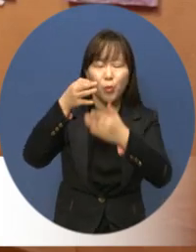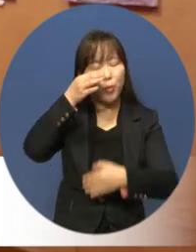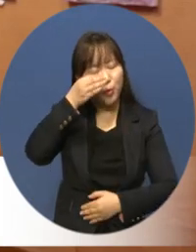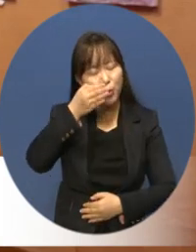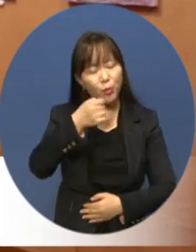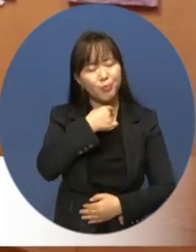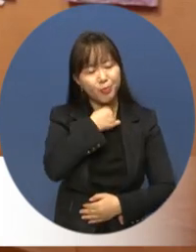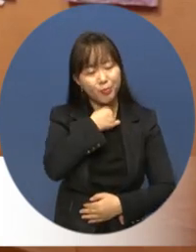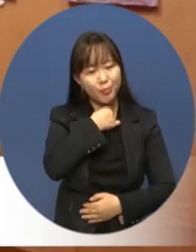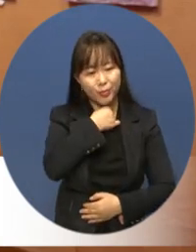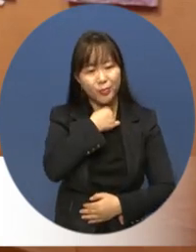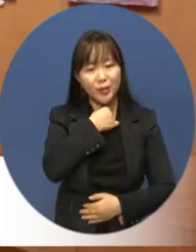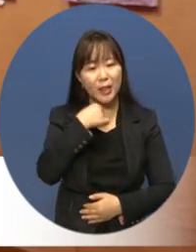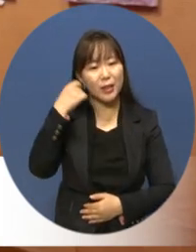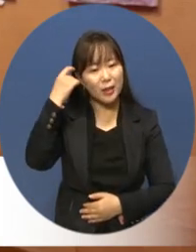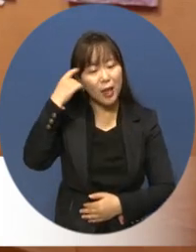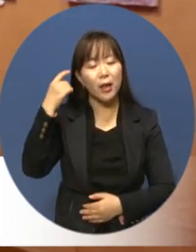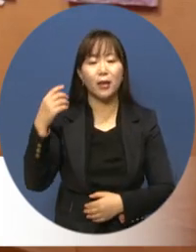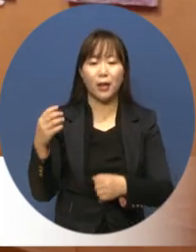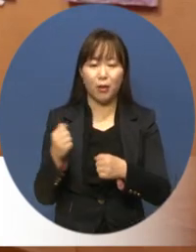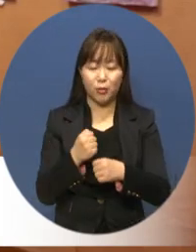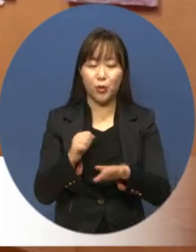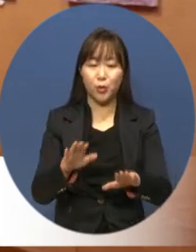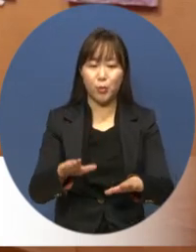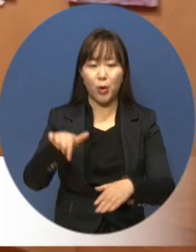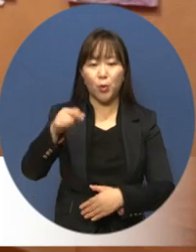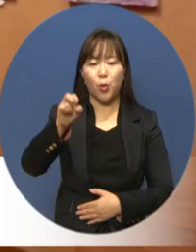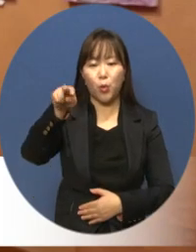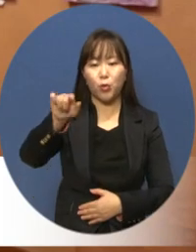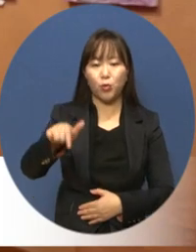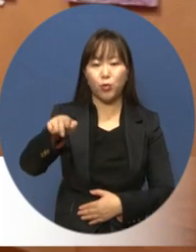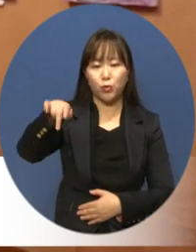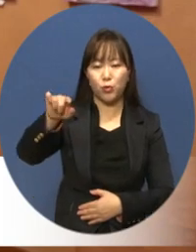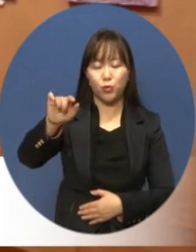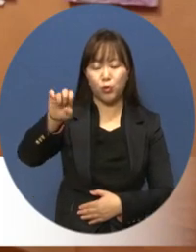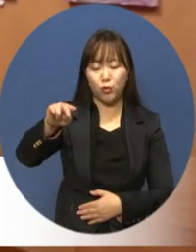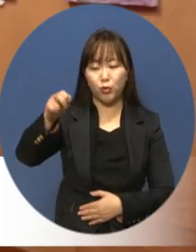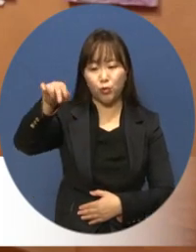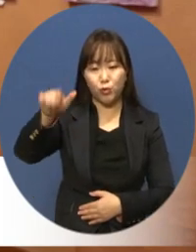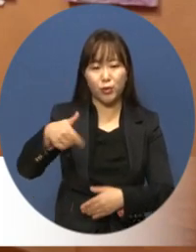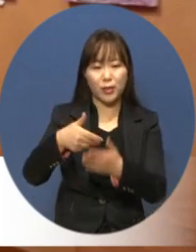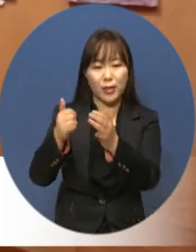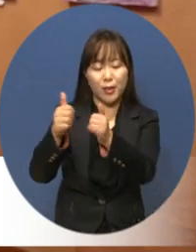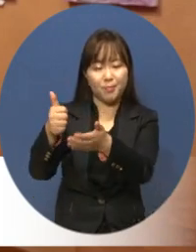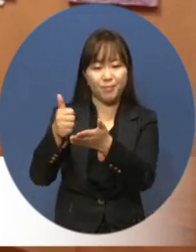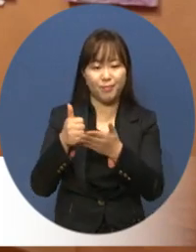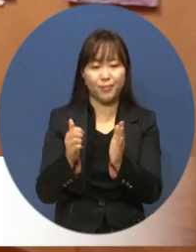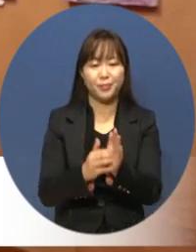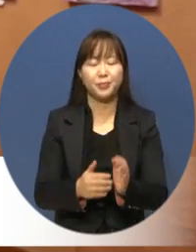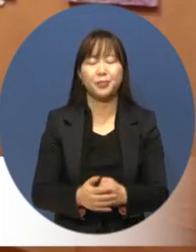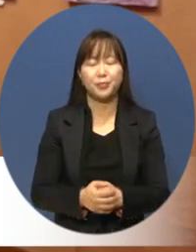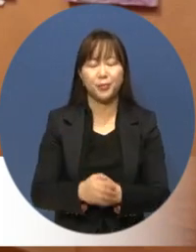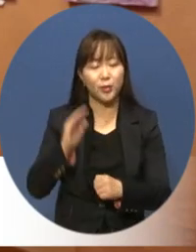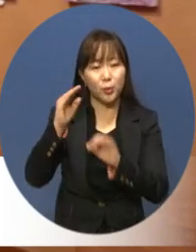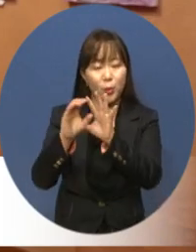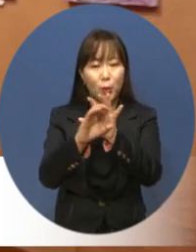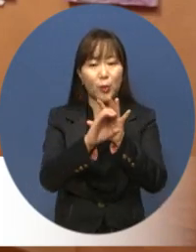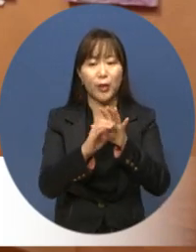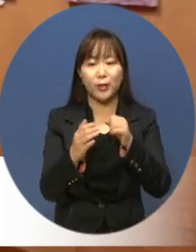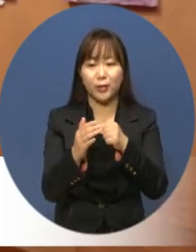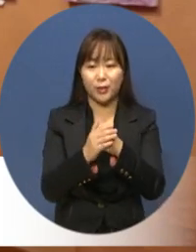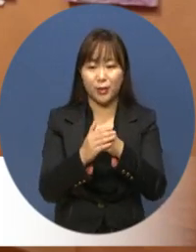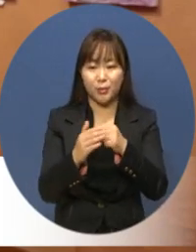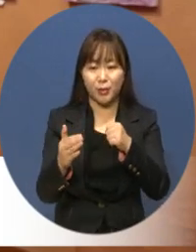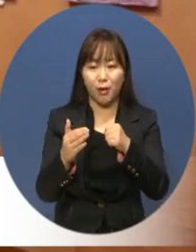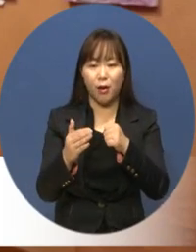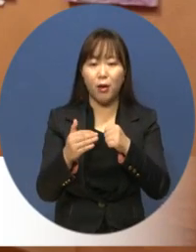보여줘야 되지 않나 하는 의미에서 이제 고윤숙 작가를 초대하게 됐습니다. 그래서 이제 요즘 코로나 때문에